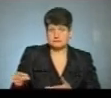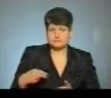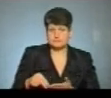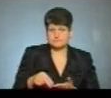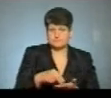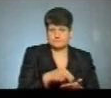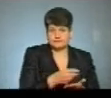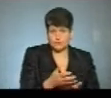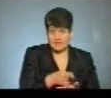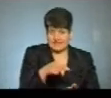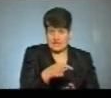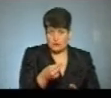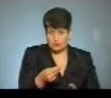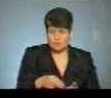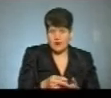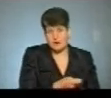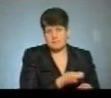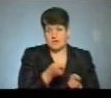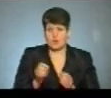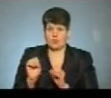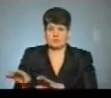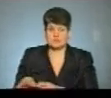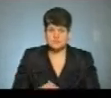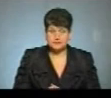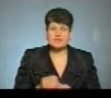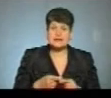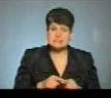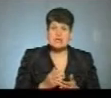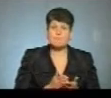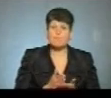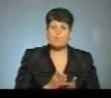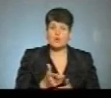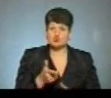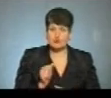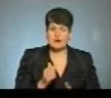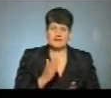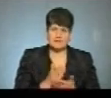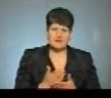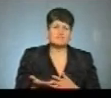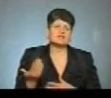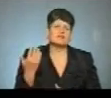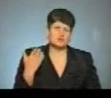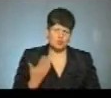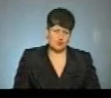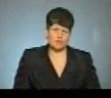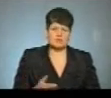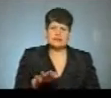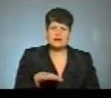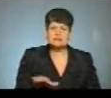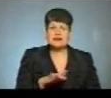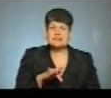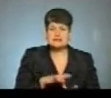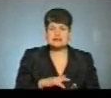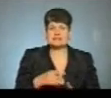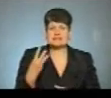гроші купляє продукти і приносить додому. Така послуга існує, тобто, вже давно. Тобто територіальні центри,